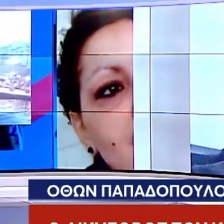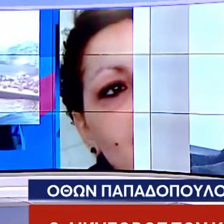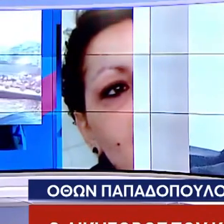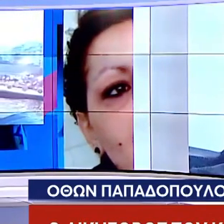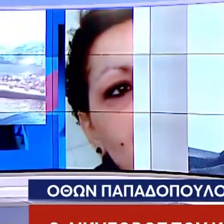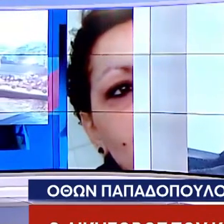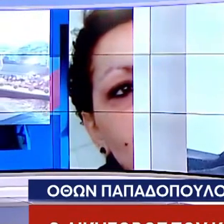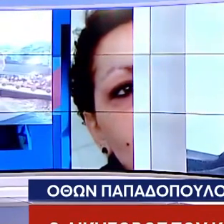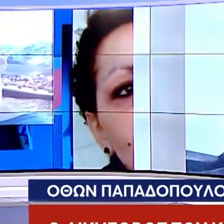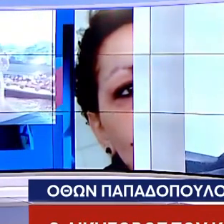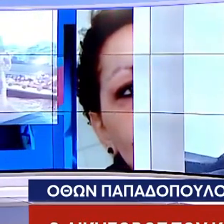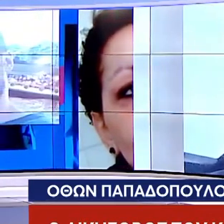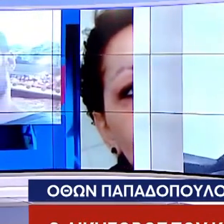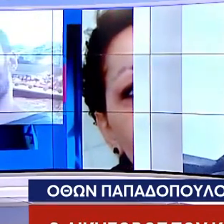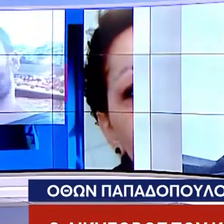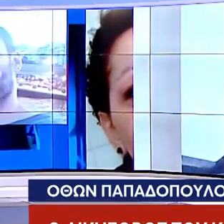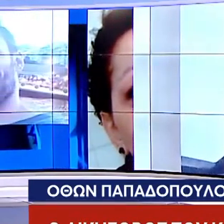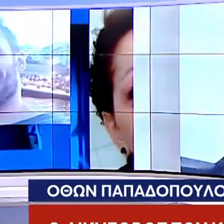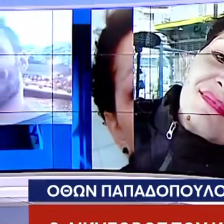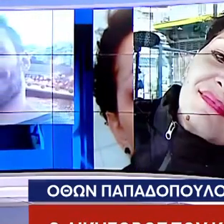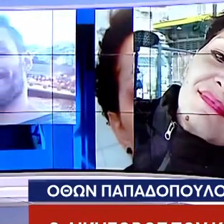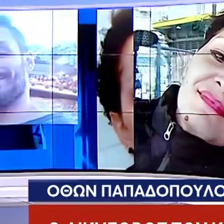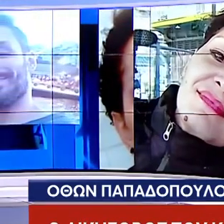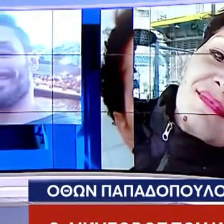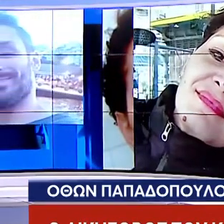η μεγάλη σε διάρκεια συζήτηση που είχα,